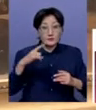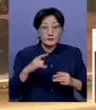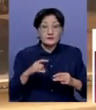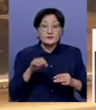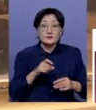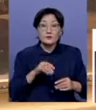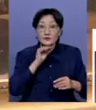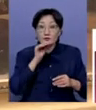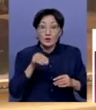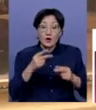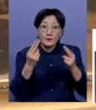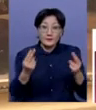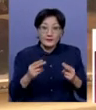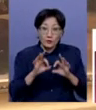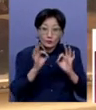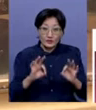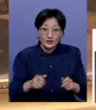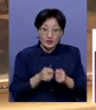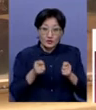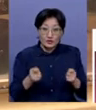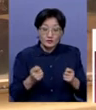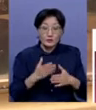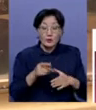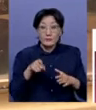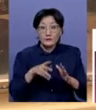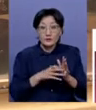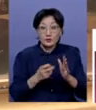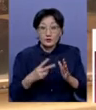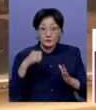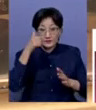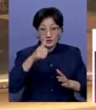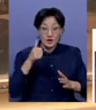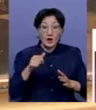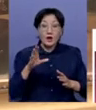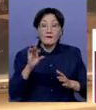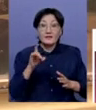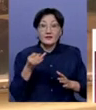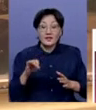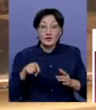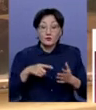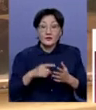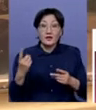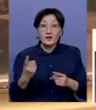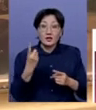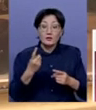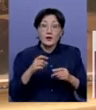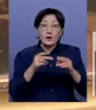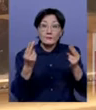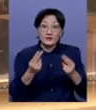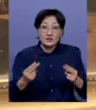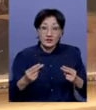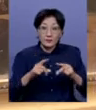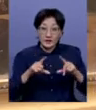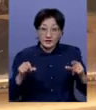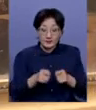кәсіби бейнелі өнерінің негізін қалаушы ретінде 1920 жылы Верный қаласында алғаш көркем студиялардың бірін